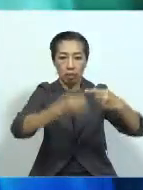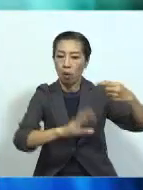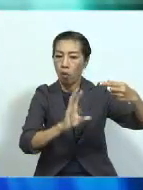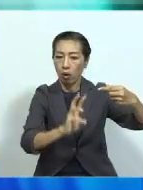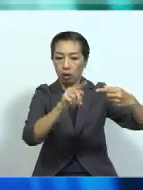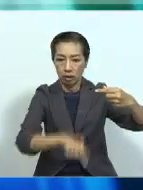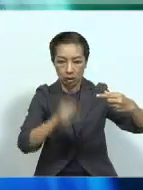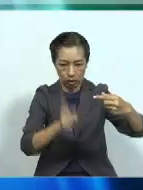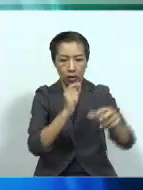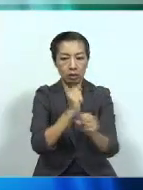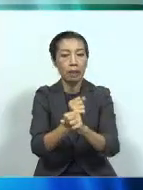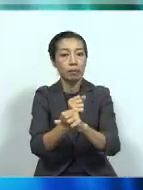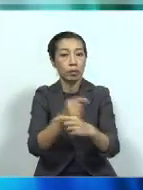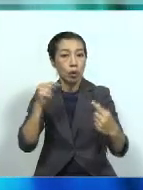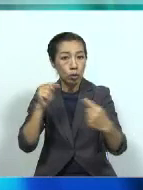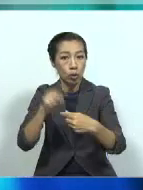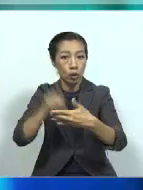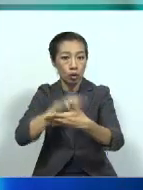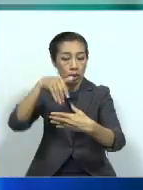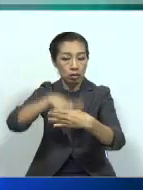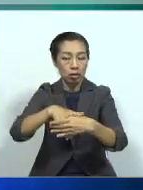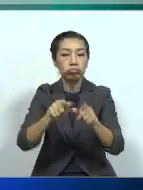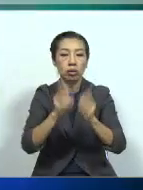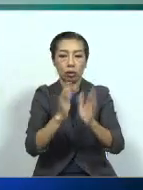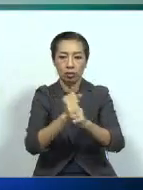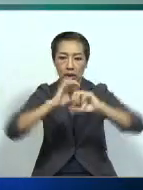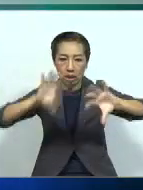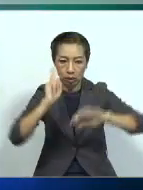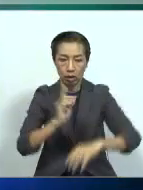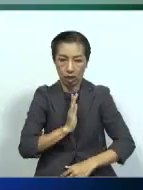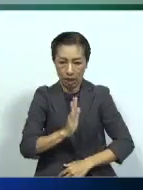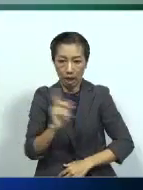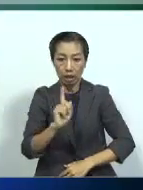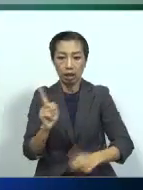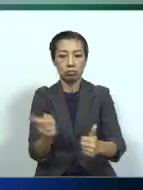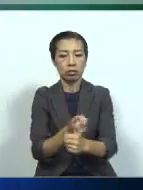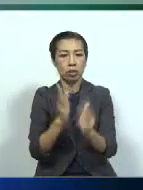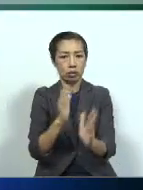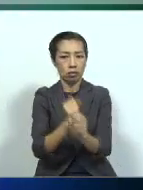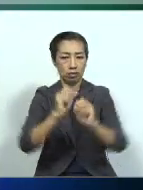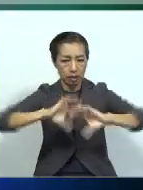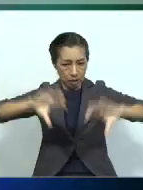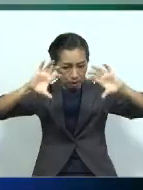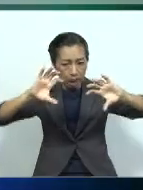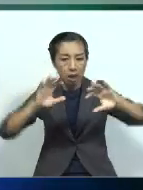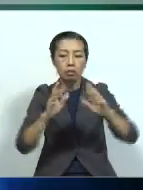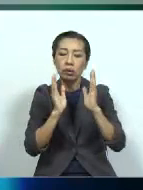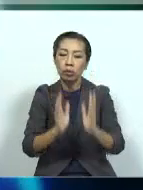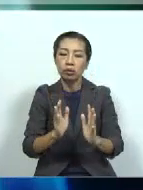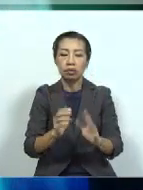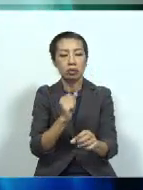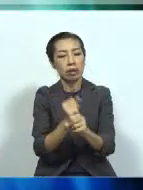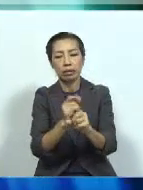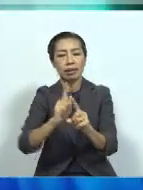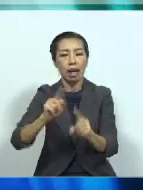การในช่วงเลือกตั้งที่ย้ำถึงการวางตัวเป็นกลางทางด้านการเมืองคือ 1. ให้ข้าราชการพนักงานเจ้าหน้าที่